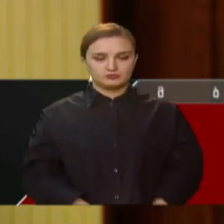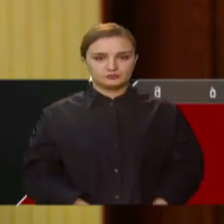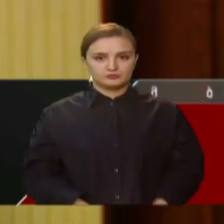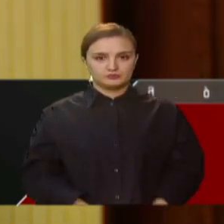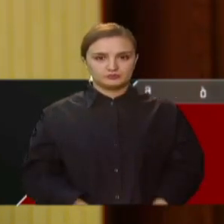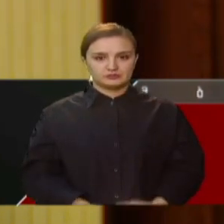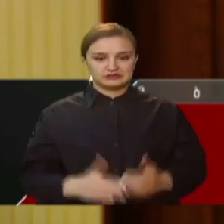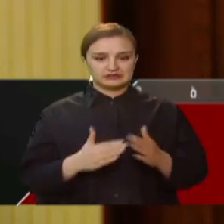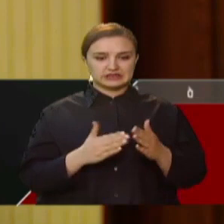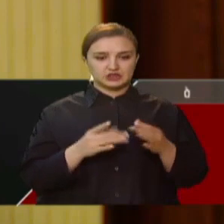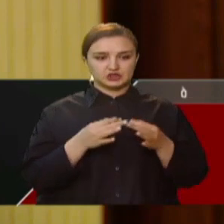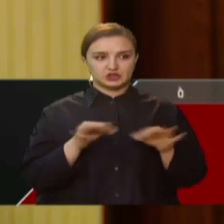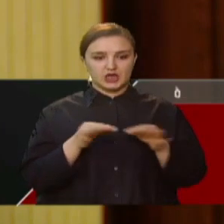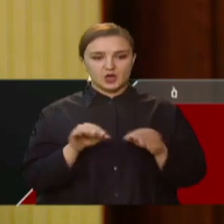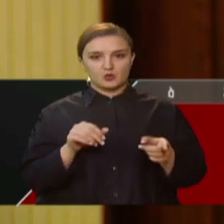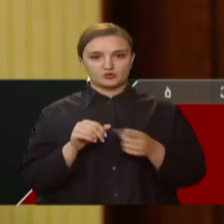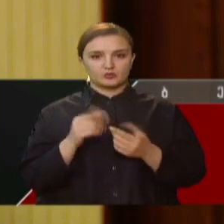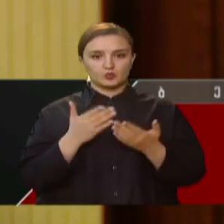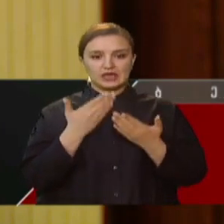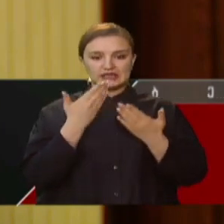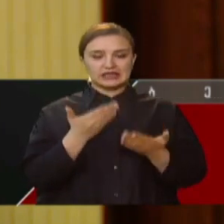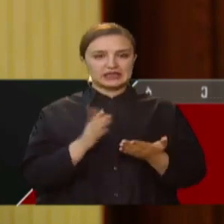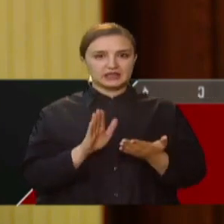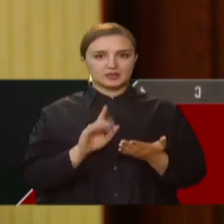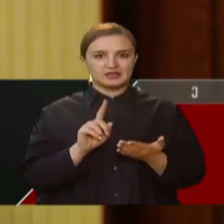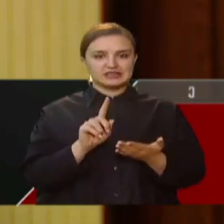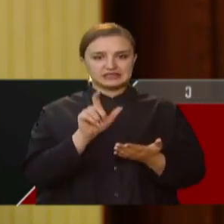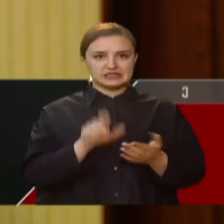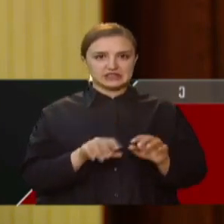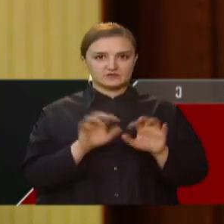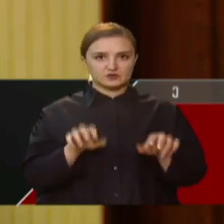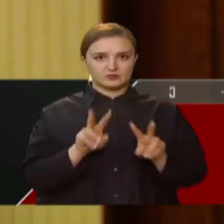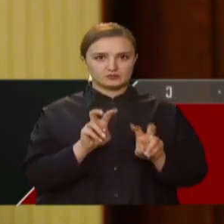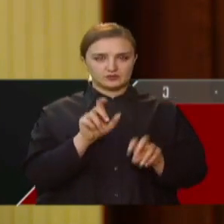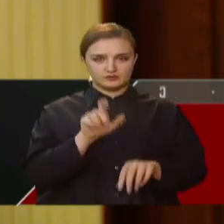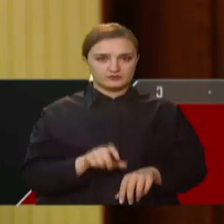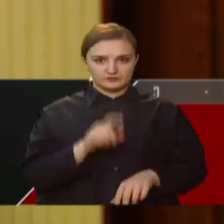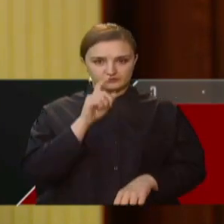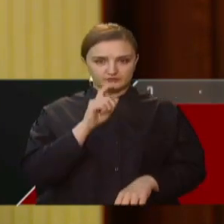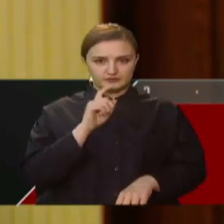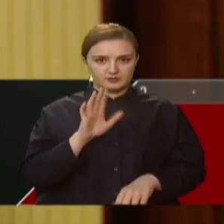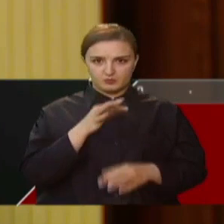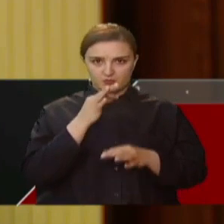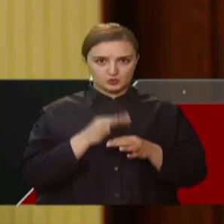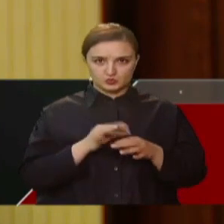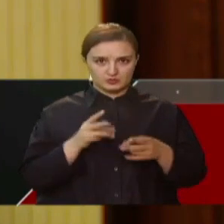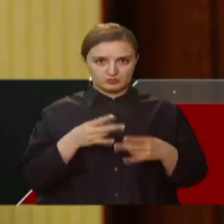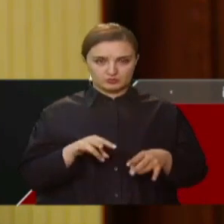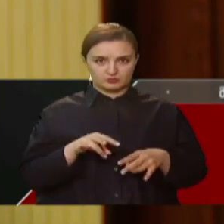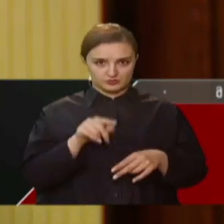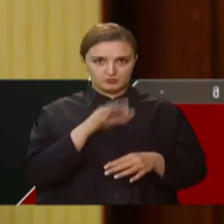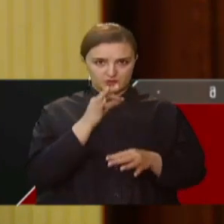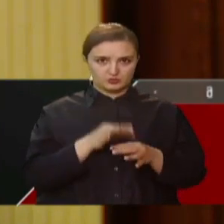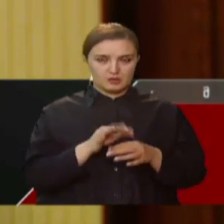sahși gaușua, e la araper tu arghe, kit heba, mașiri stau de mare, care haver gaușie, aba rogorare, pasul zgălu, ara risma, ze,